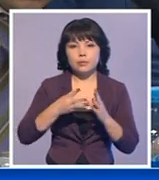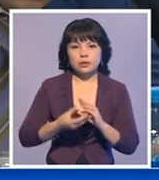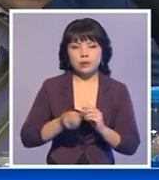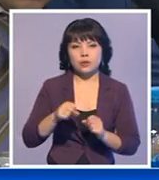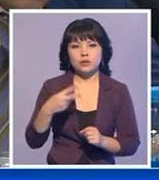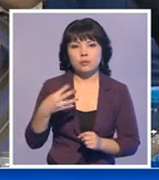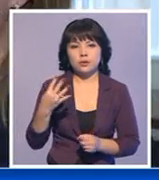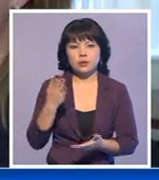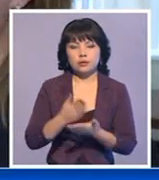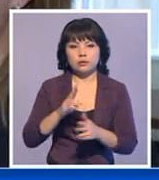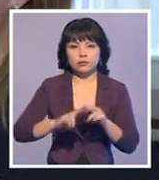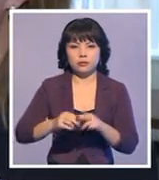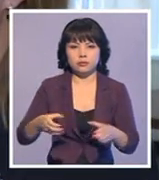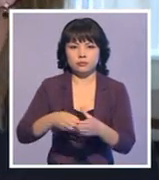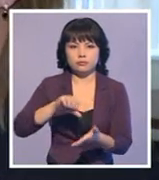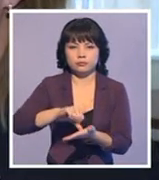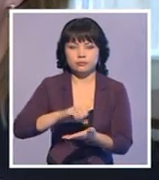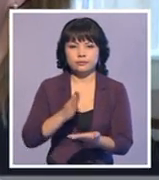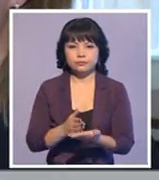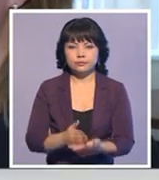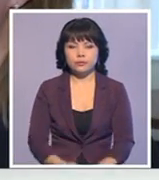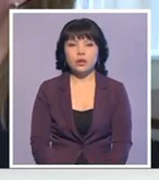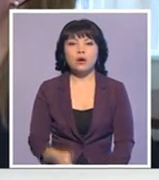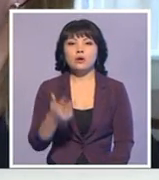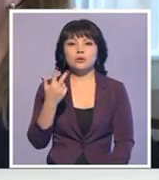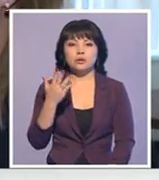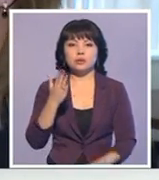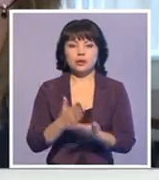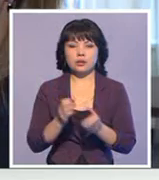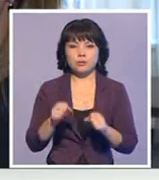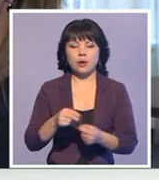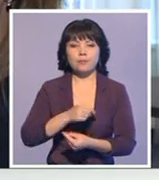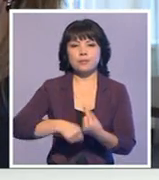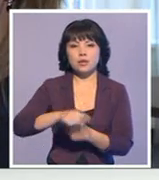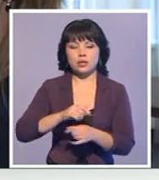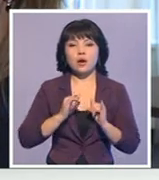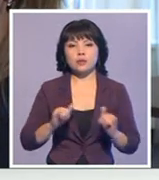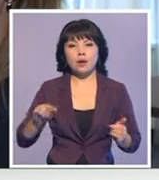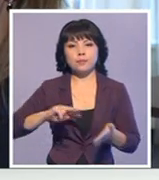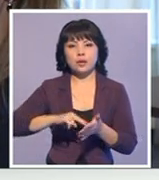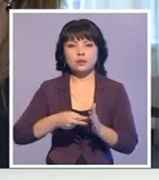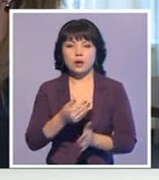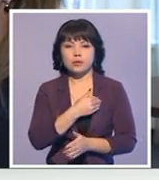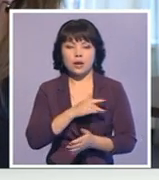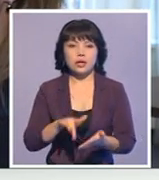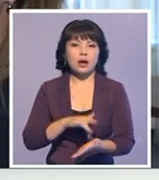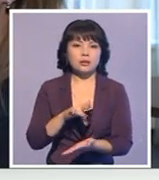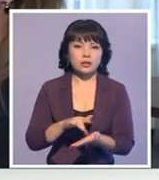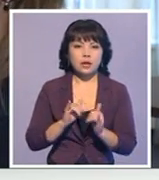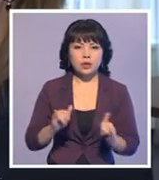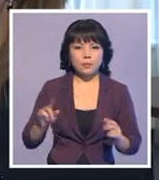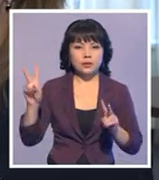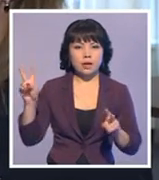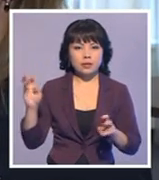24. Соның үшеуі ғана мына бизнес инкубатор деп айтуға болады. Моноқалаларды дамыту бағдарламасы бойынша